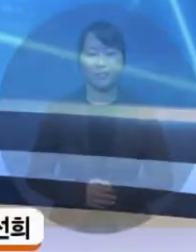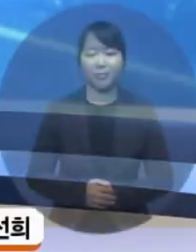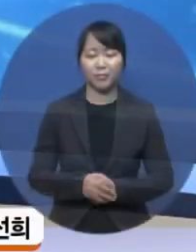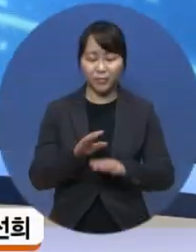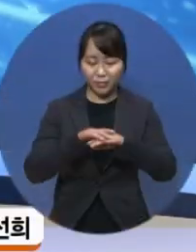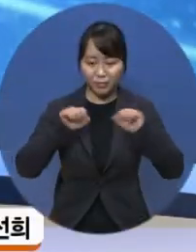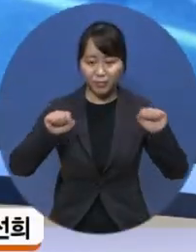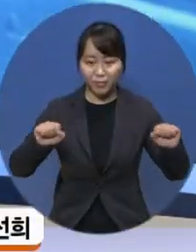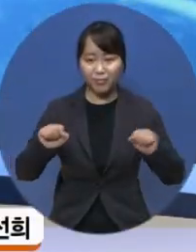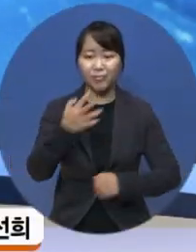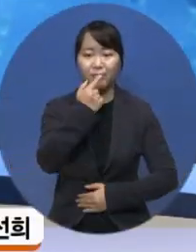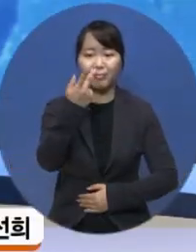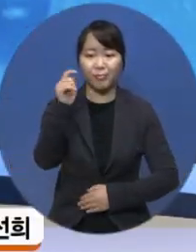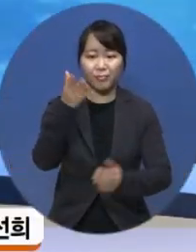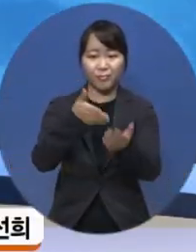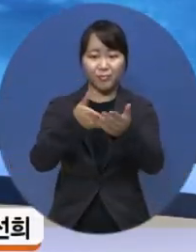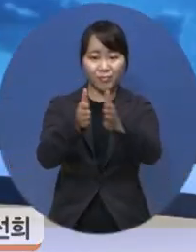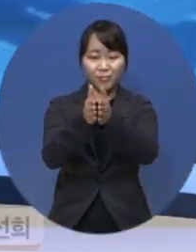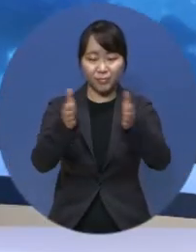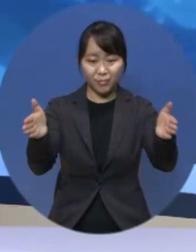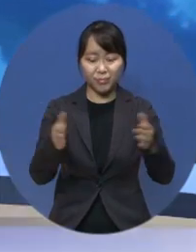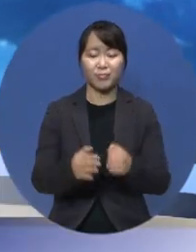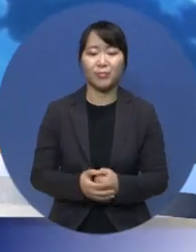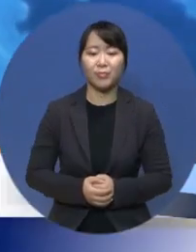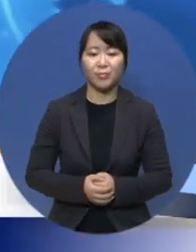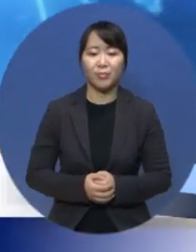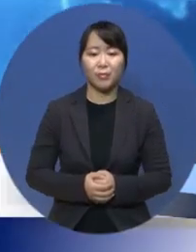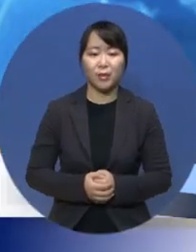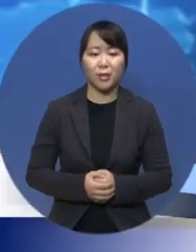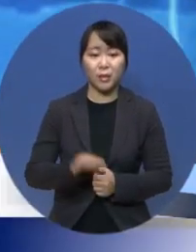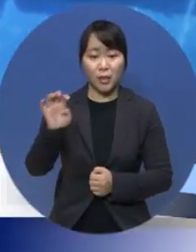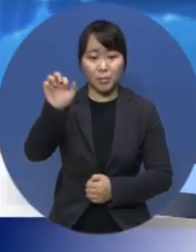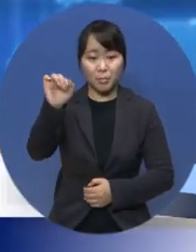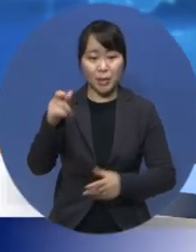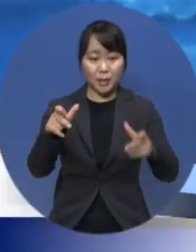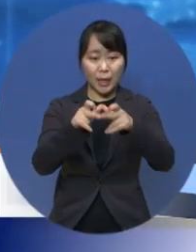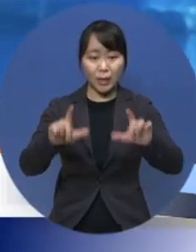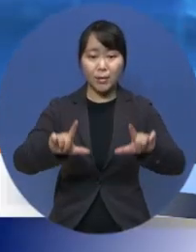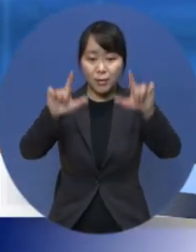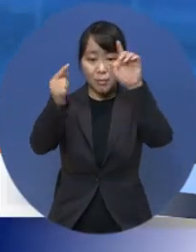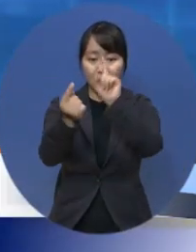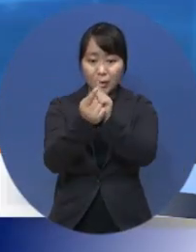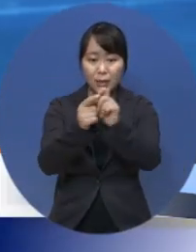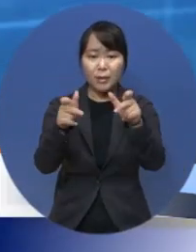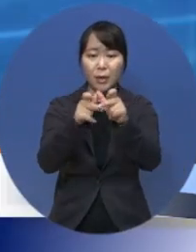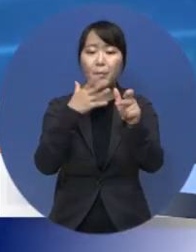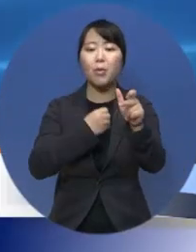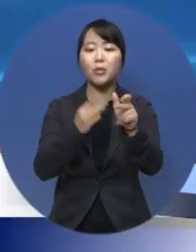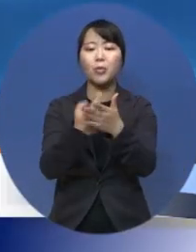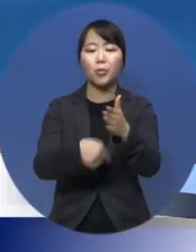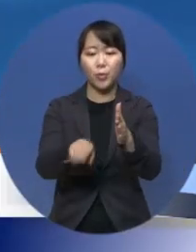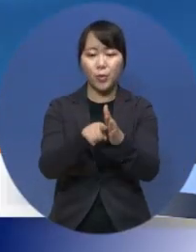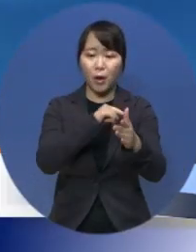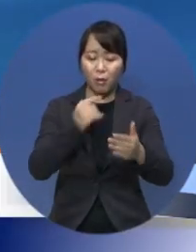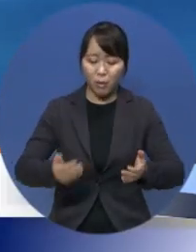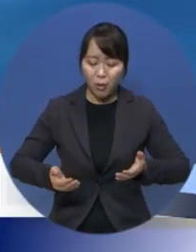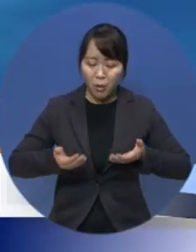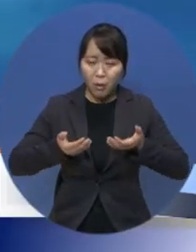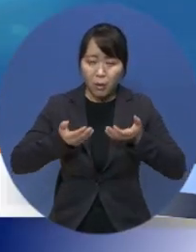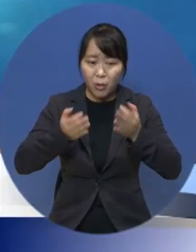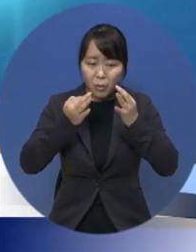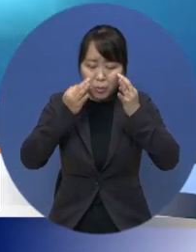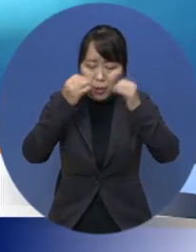시청자 여러분 안녕하십니까 복지 tv 뉴스 입니다 제사 싶을 장애인의 날을 맞아 장애인 복지를 위해 헌신적으로